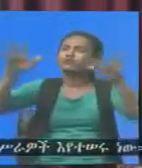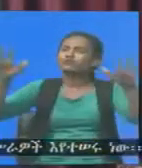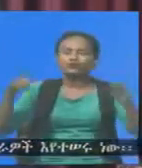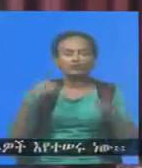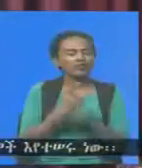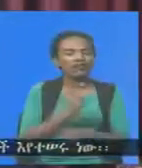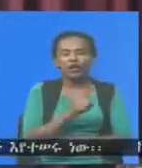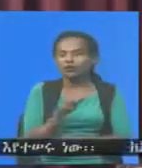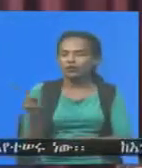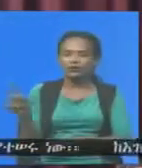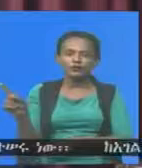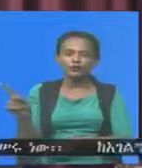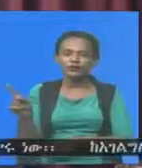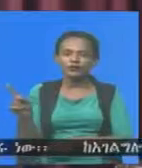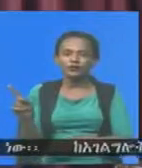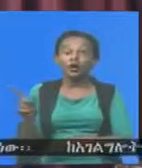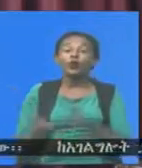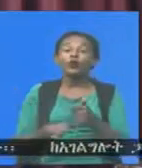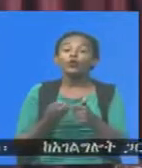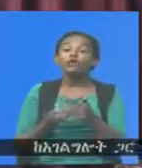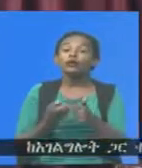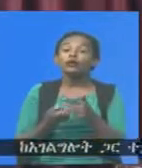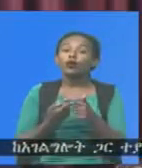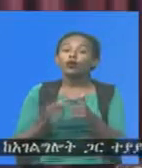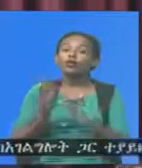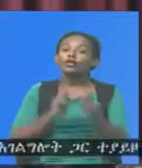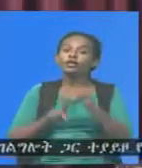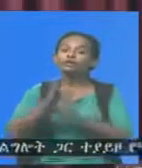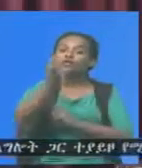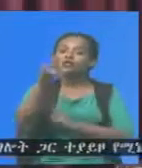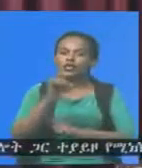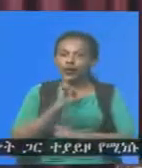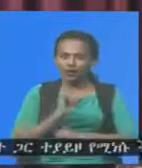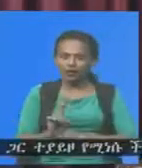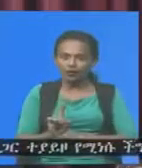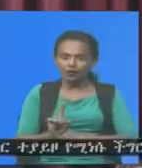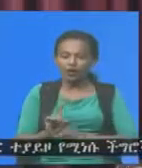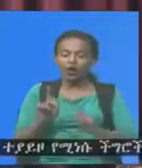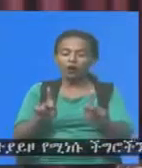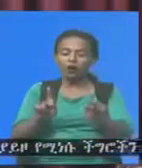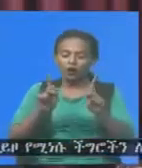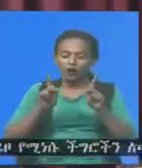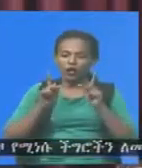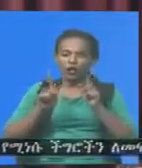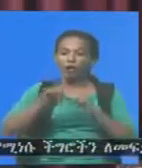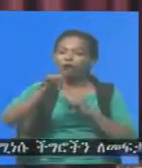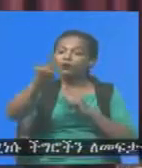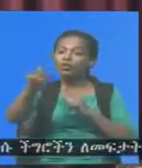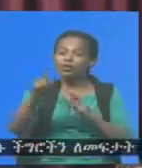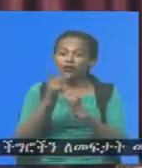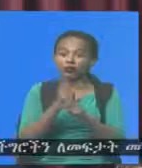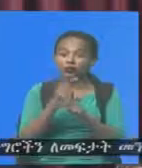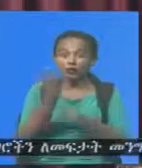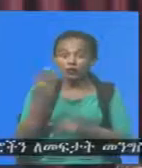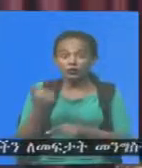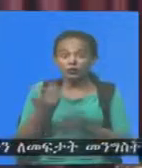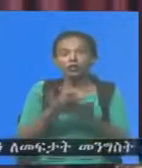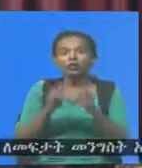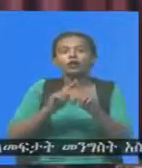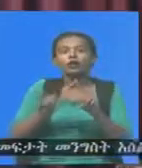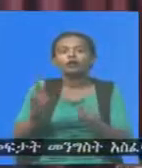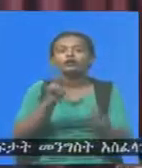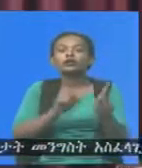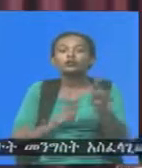ትክክል አይደለም ሁለተኛው የህዝብ ጥያቄ ነው ፓርላማ መጠየቅ ይተበቅበት ነበር ነገር ግን